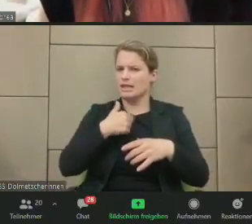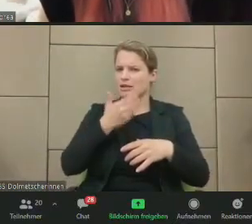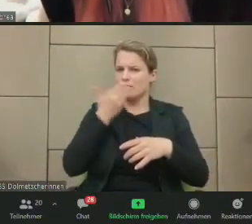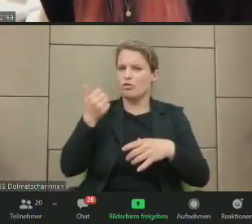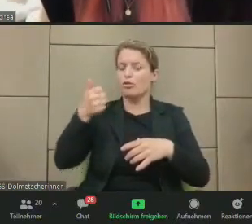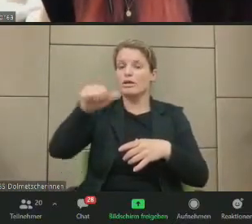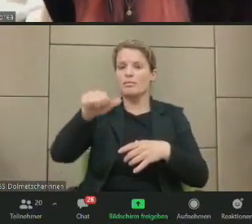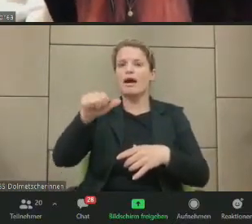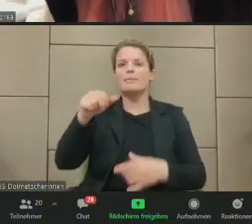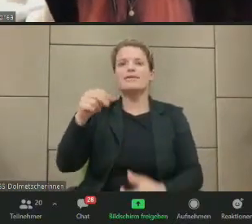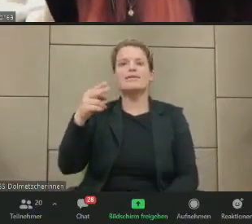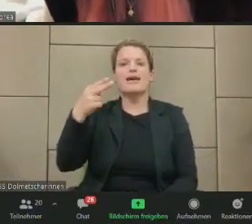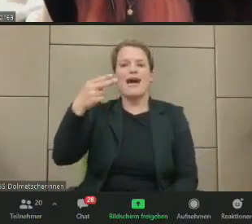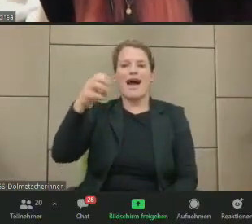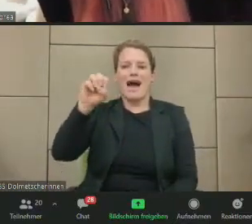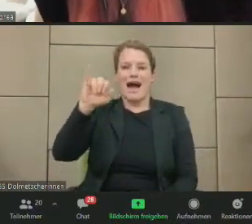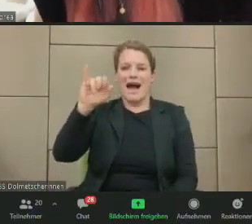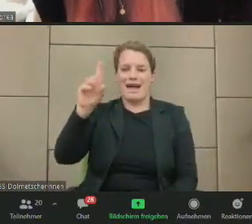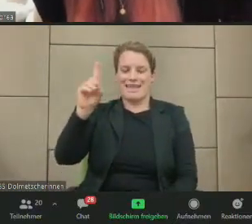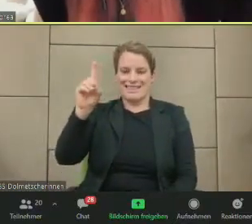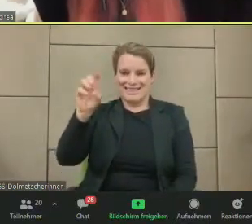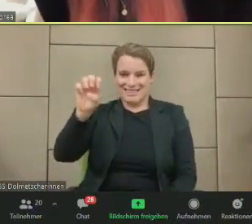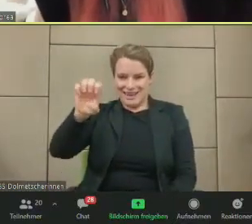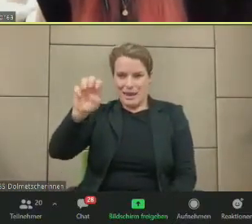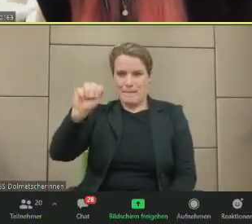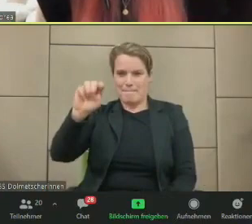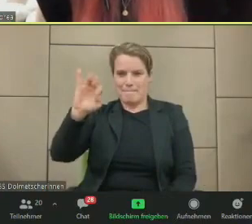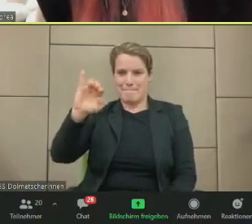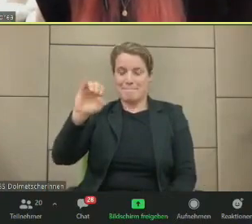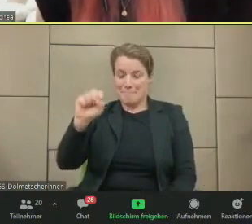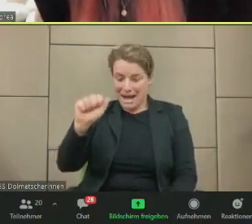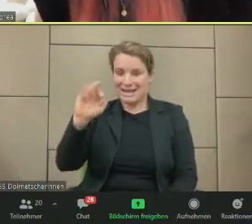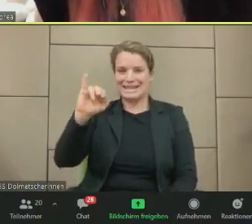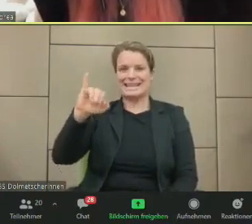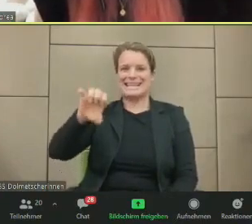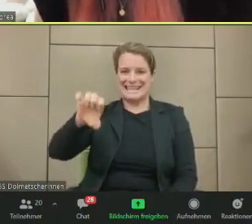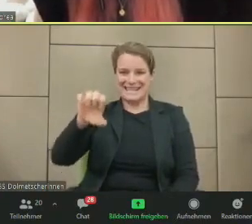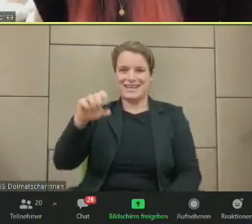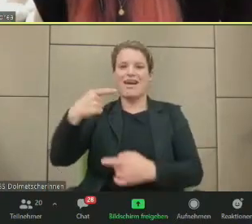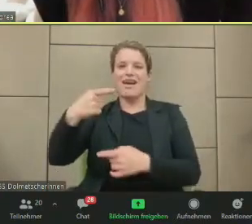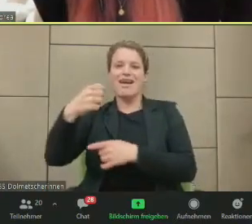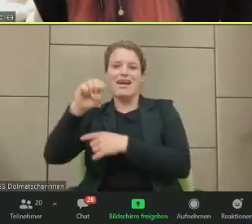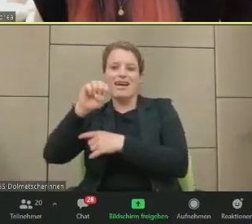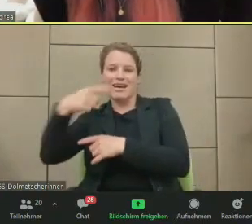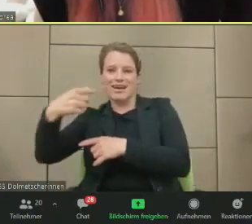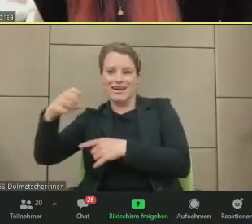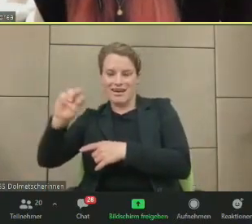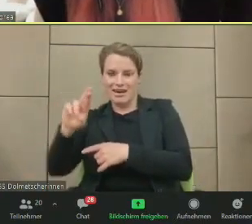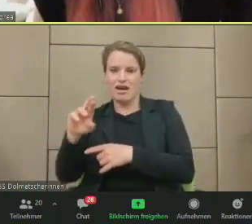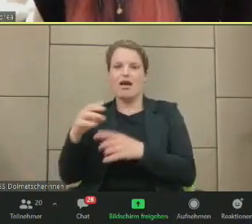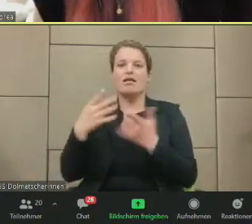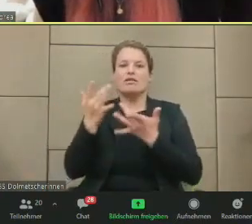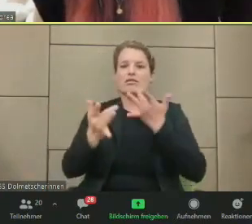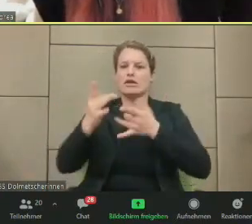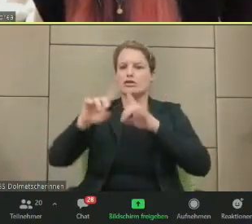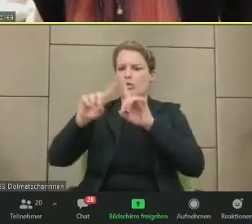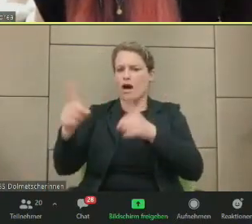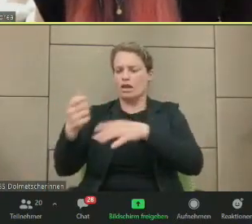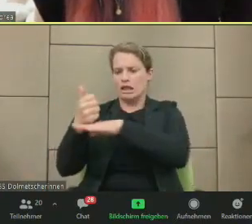Heidemarie Ecker und was ich nicht, wer da noch alles Admin ist. Ja, müssen wir uns nachher auf jeden Fall